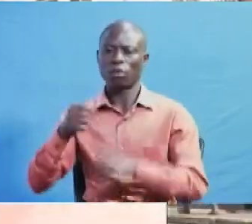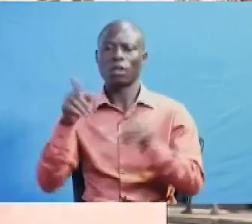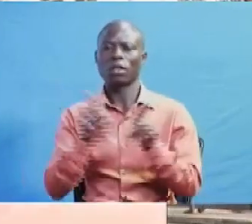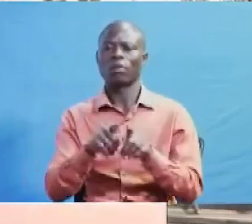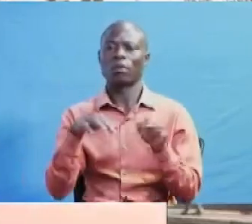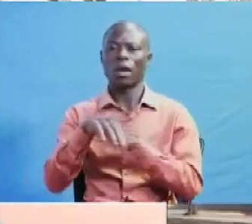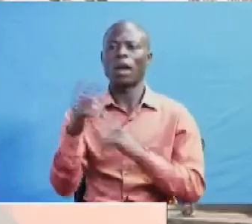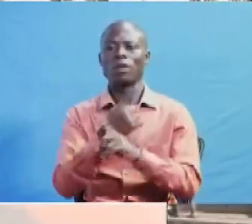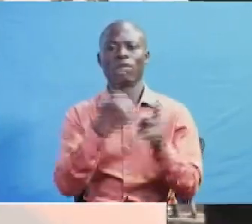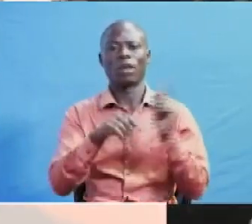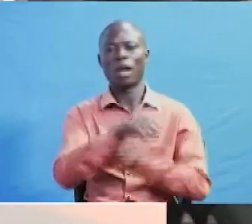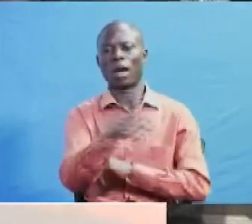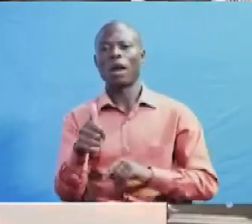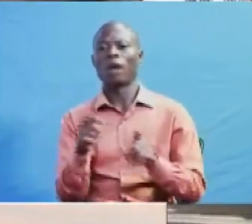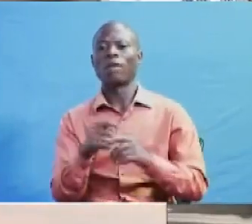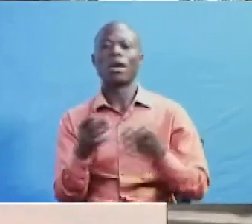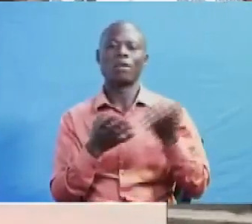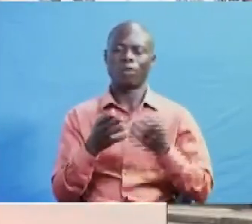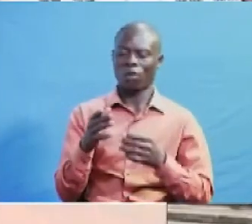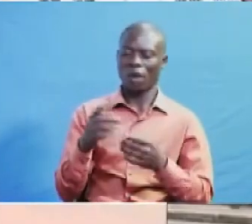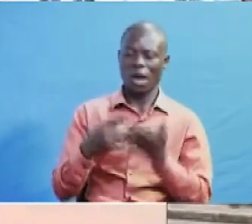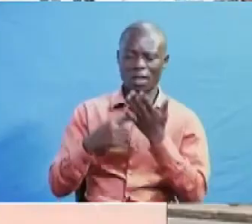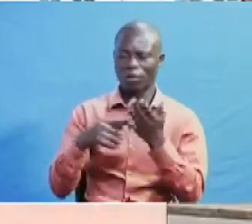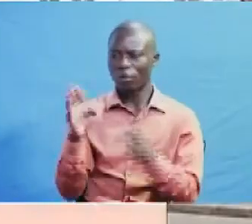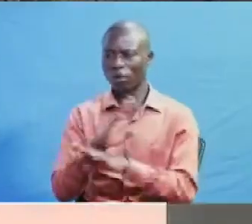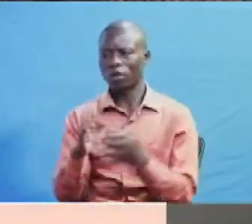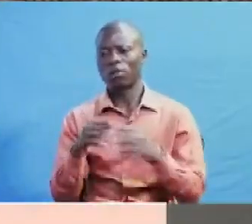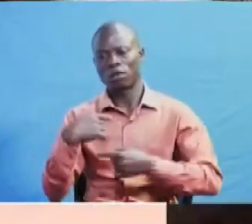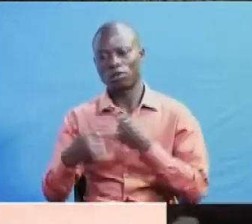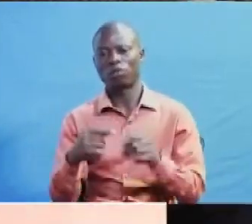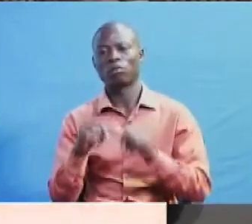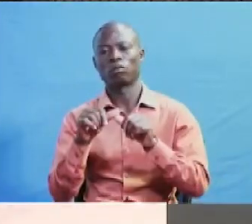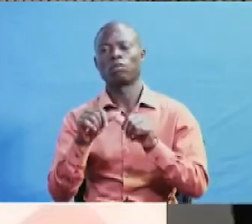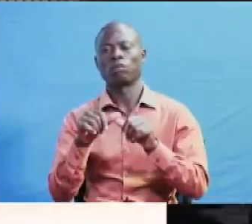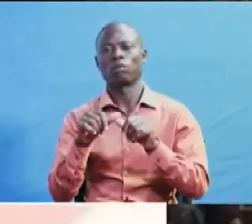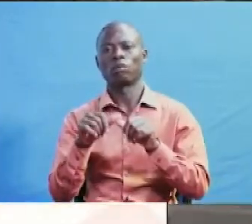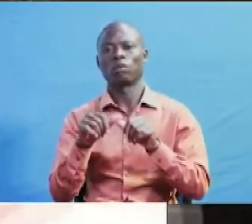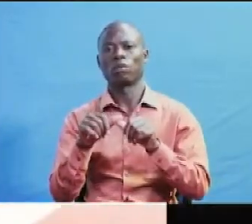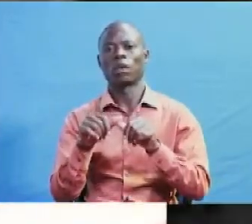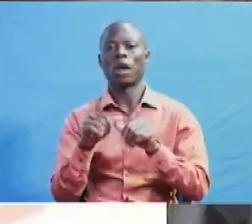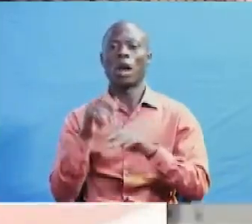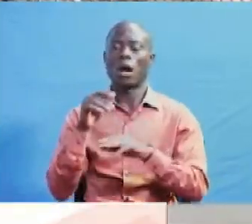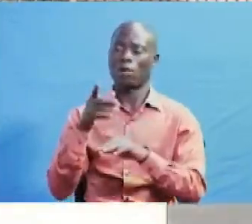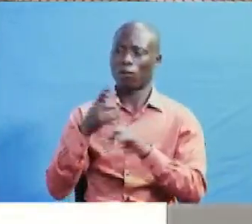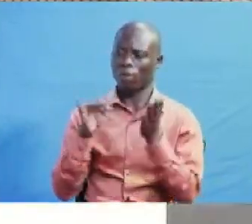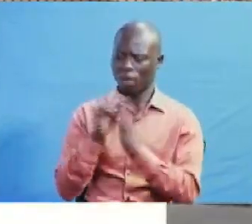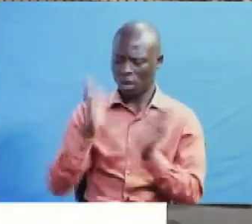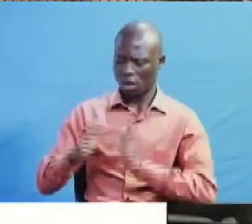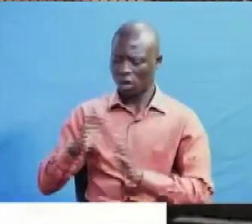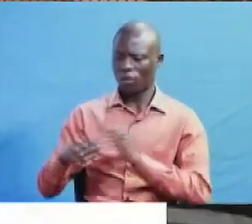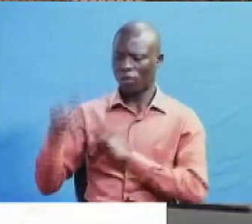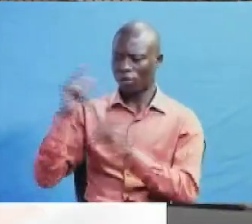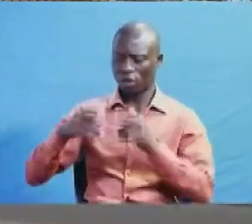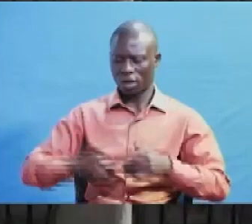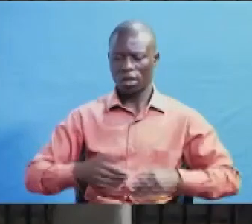miongoni mwa sehemu nyingine, shughuli za kuwekwa kwa mabango zilitatizika. Kutokana na mpango wa mabango wa Generation